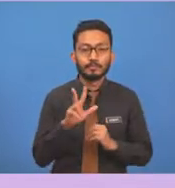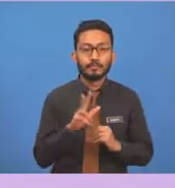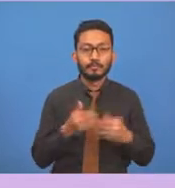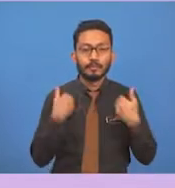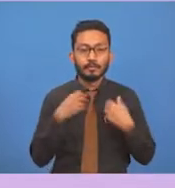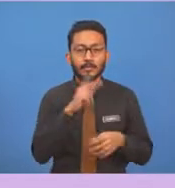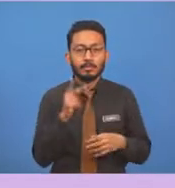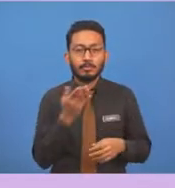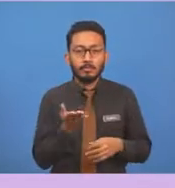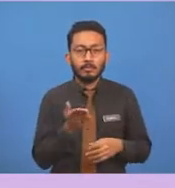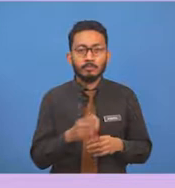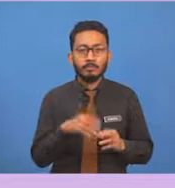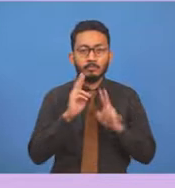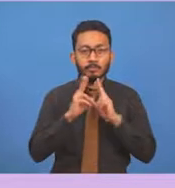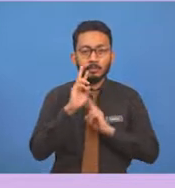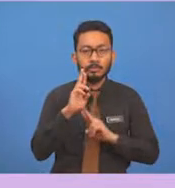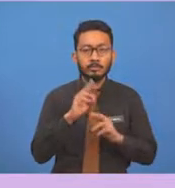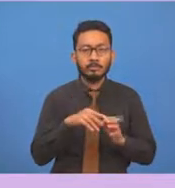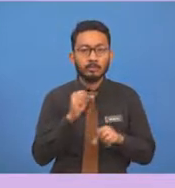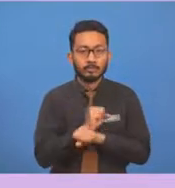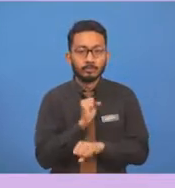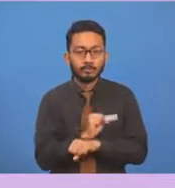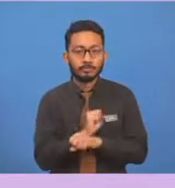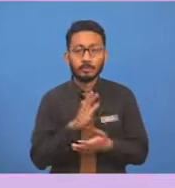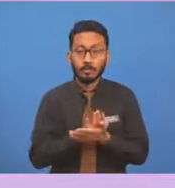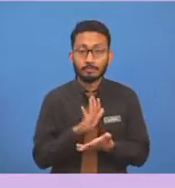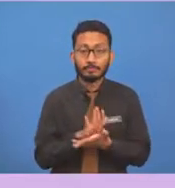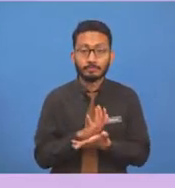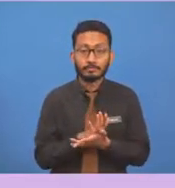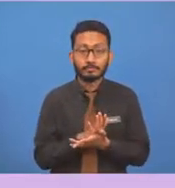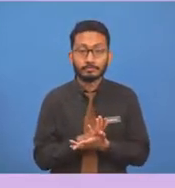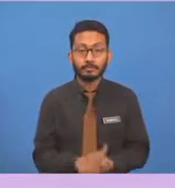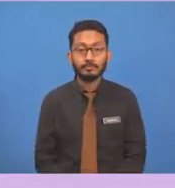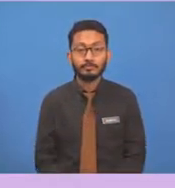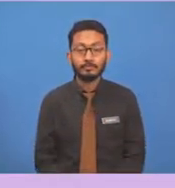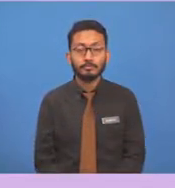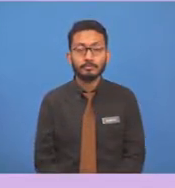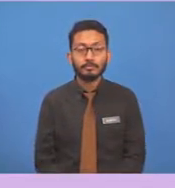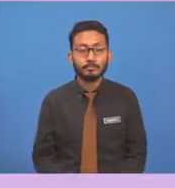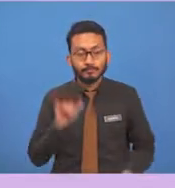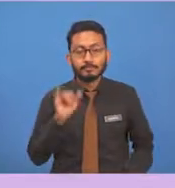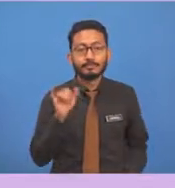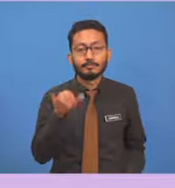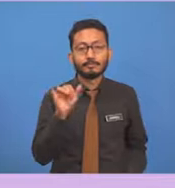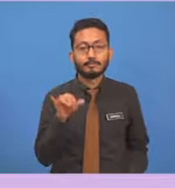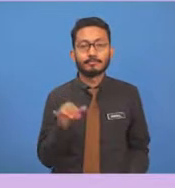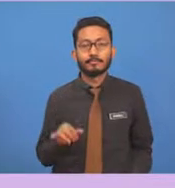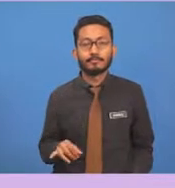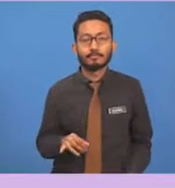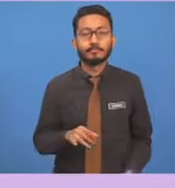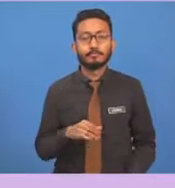kamu menghormati pekerja sekolah? Bagus, murid-murid. Jawapannya, ya. Kita